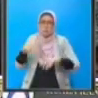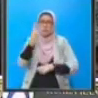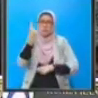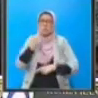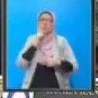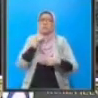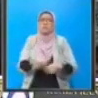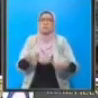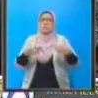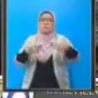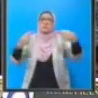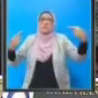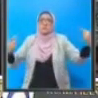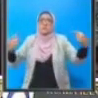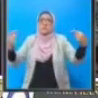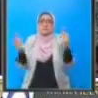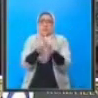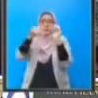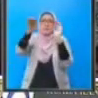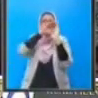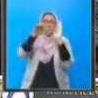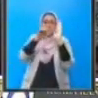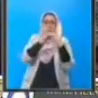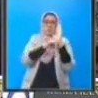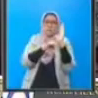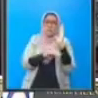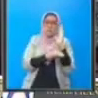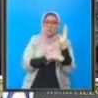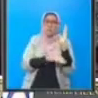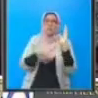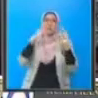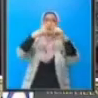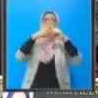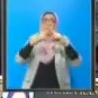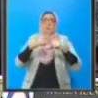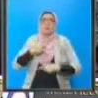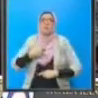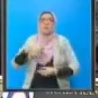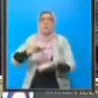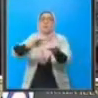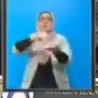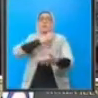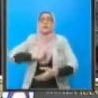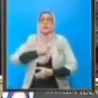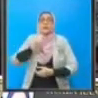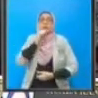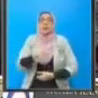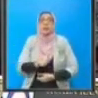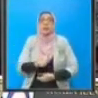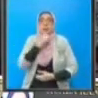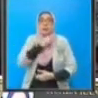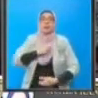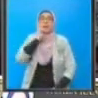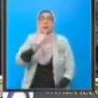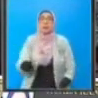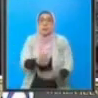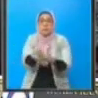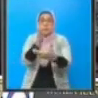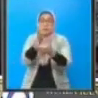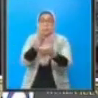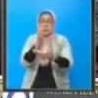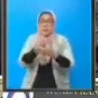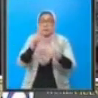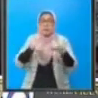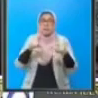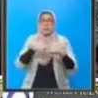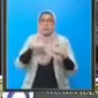goyang bercanggah dengan peraturan dewan minta maaf Ayah dengan niat mualaf membina apa yang saya paham apa yang